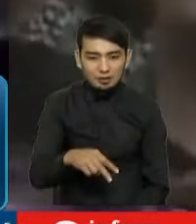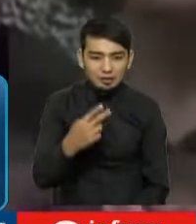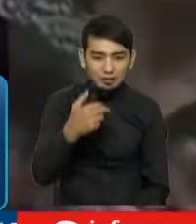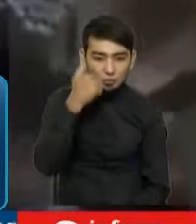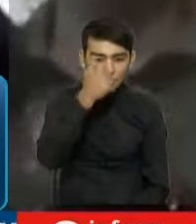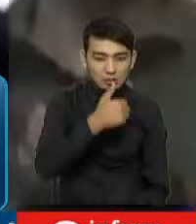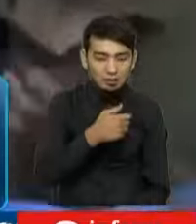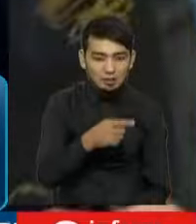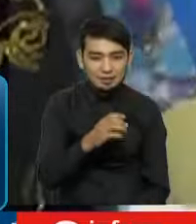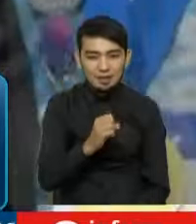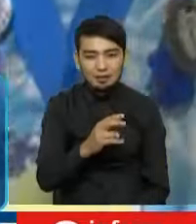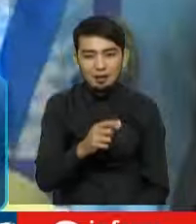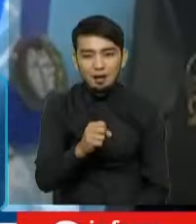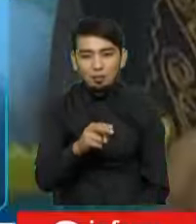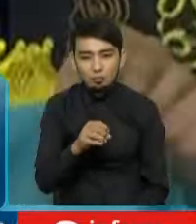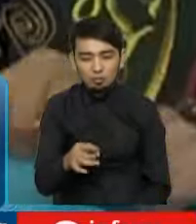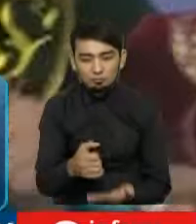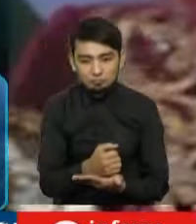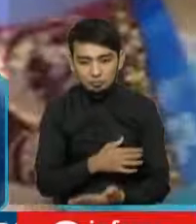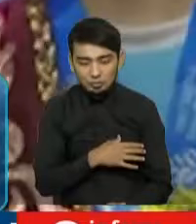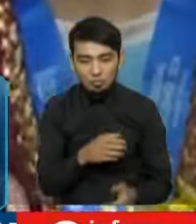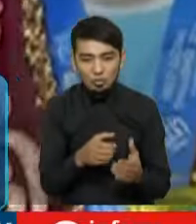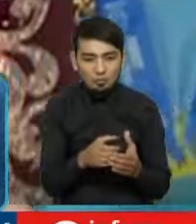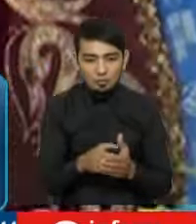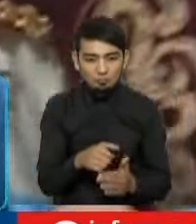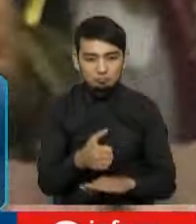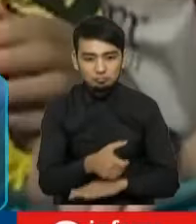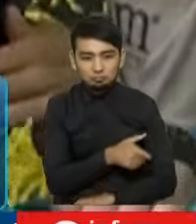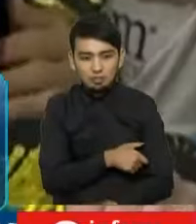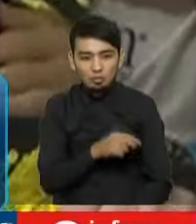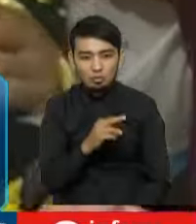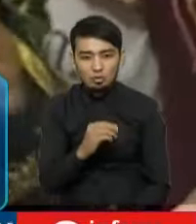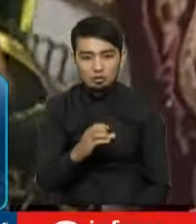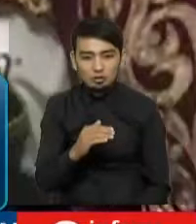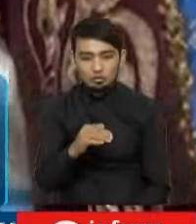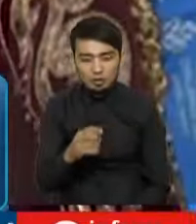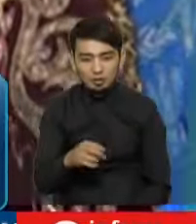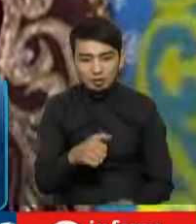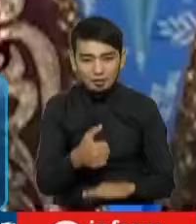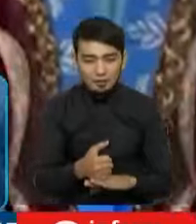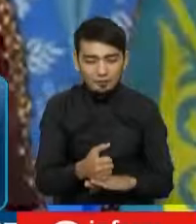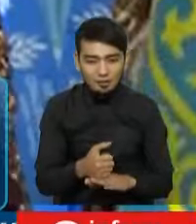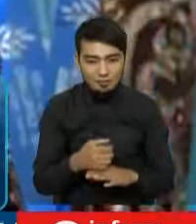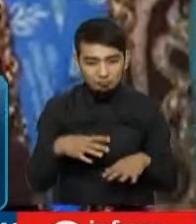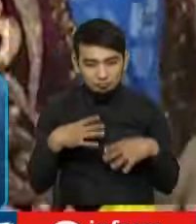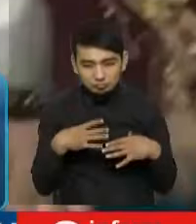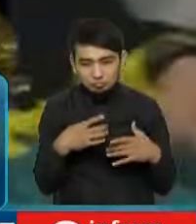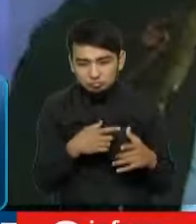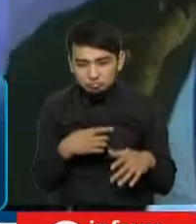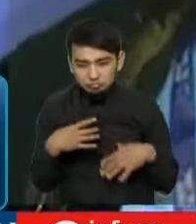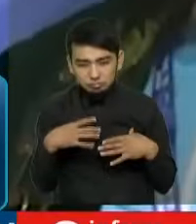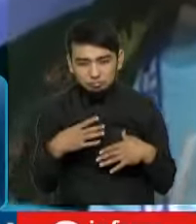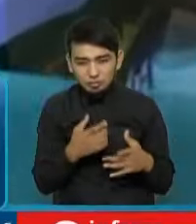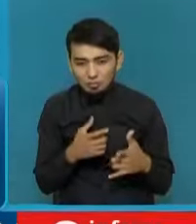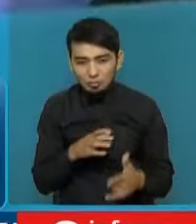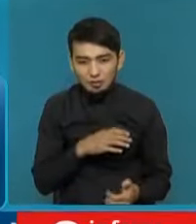жылы Сингапурда жеңіске жеткен еді. Команда капитаны Досжан Дайран маңызды додаға тыңғылықты дайындалдық деп отыр.